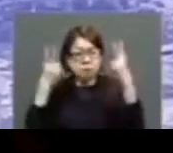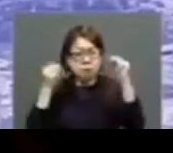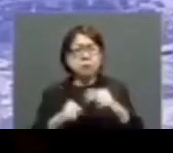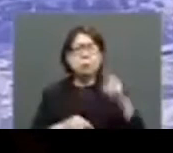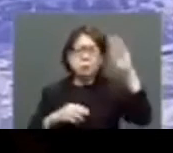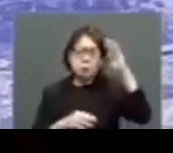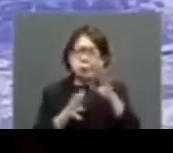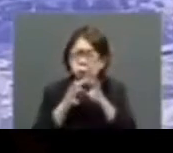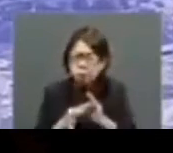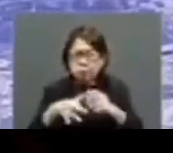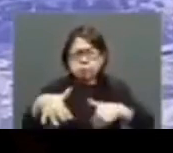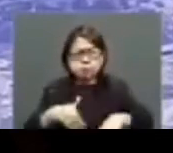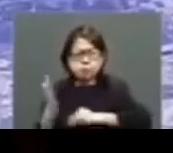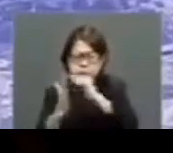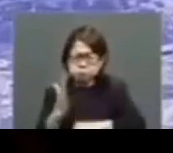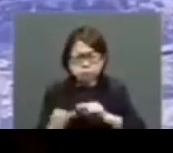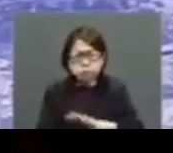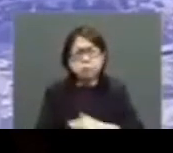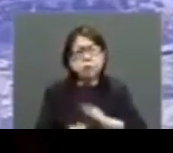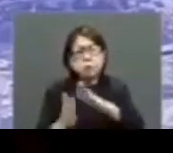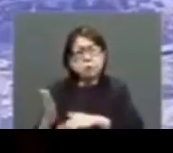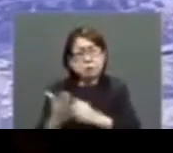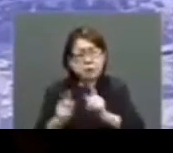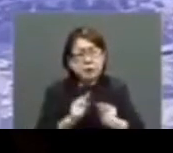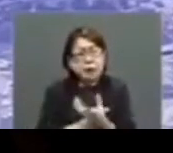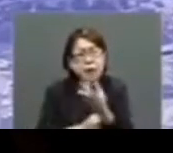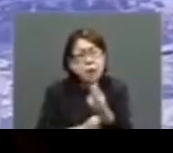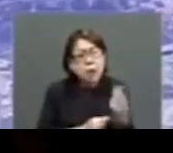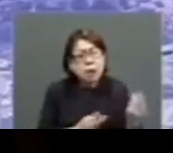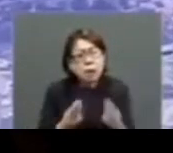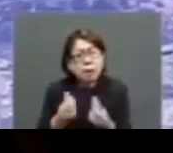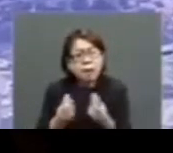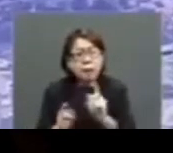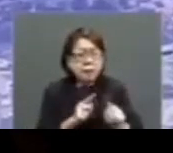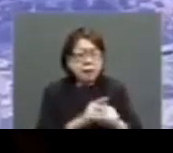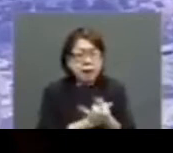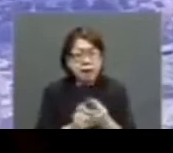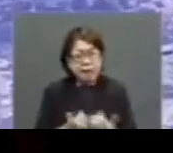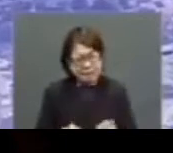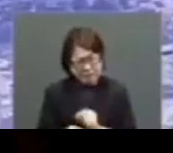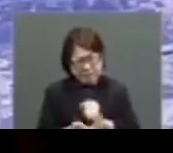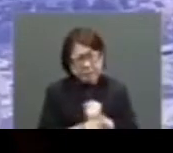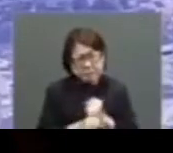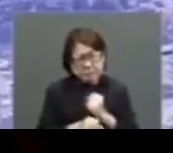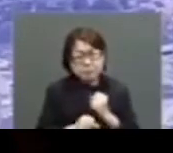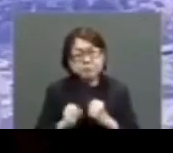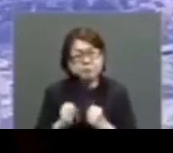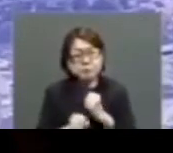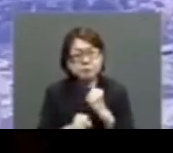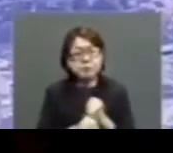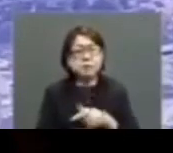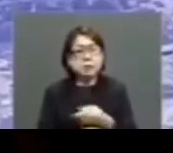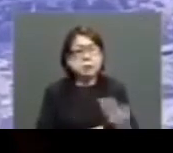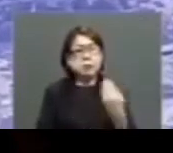ใยพี่น้องประชาชนทุกคนมาตรการต่างๆตัวเลขต่างๆที่พวกเราทำกันมามีท่านชม